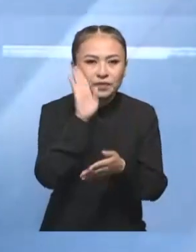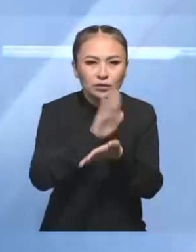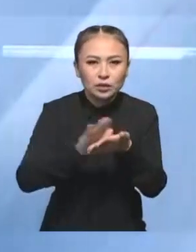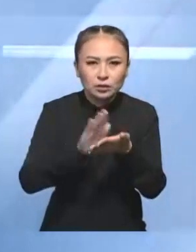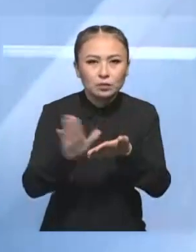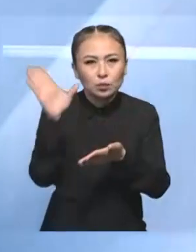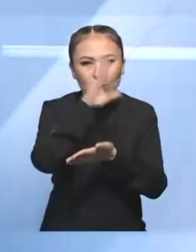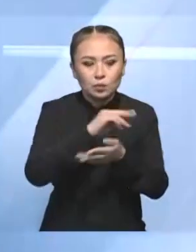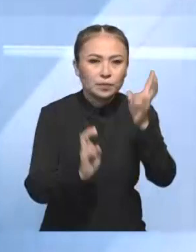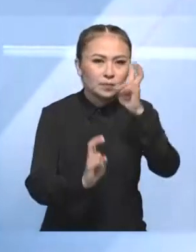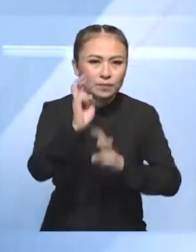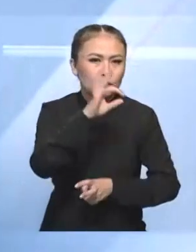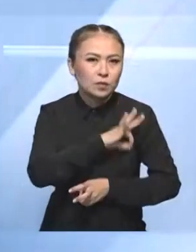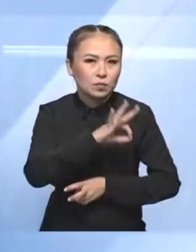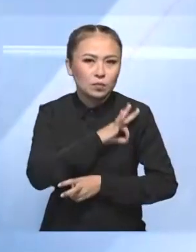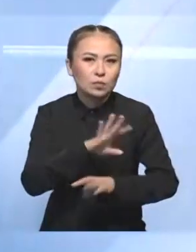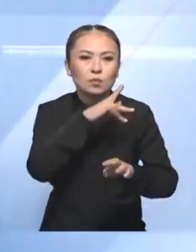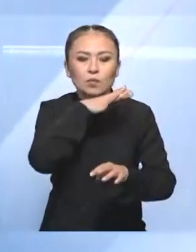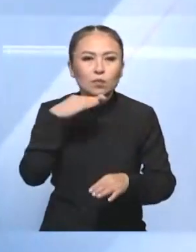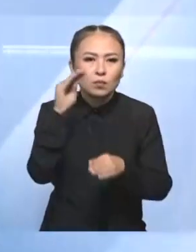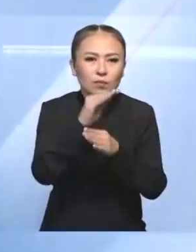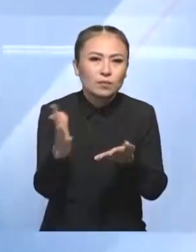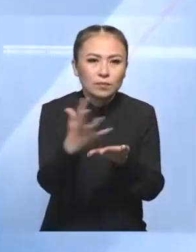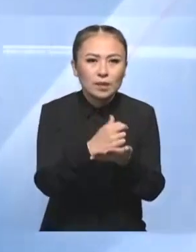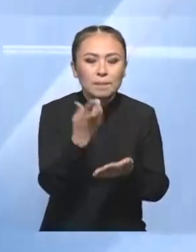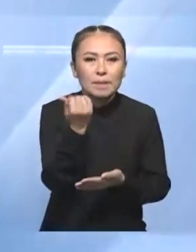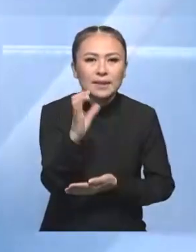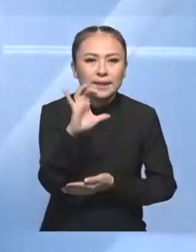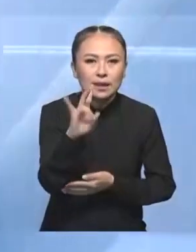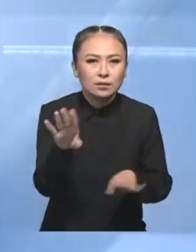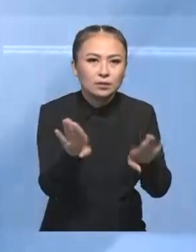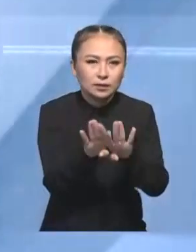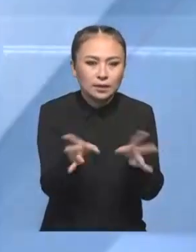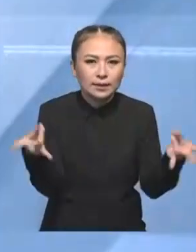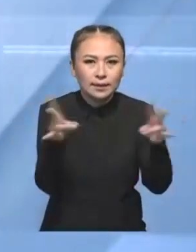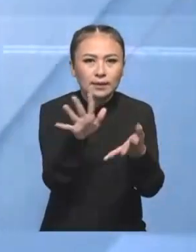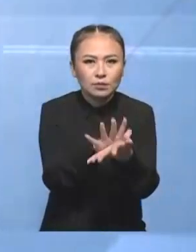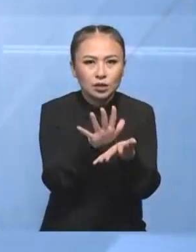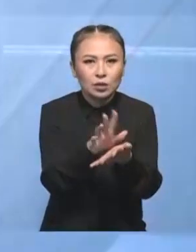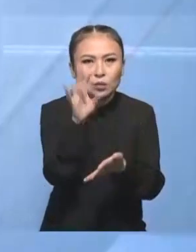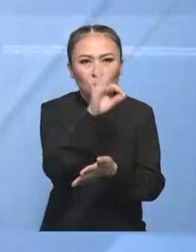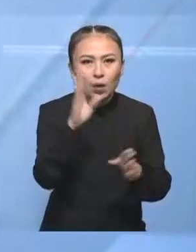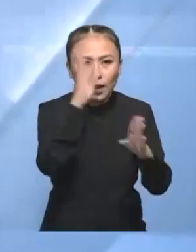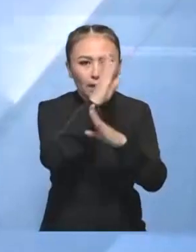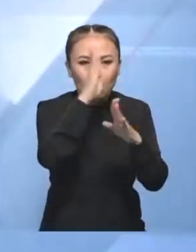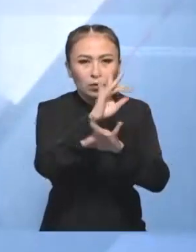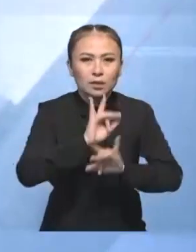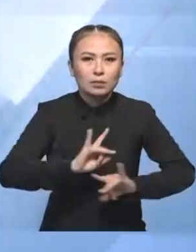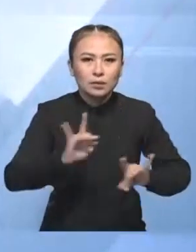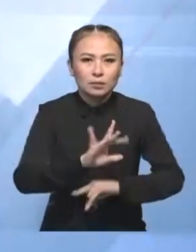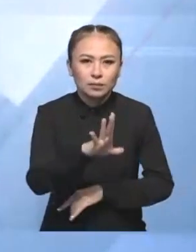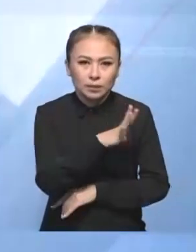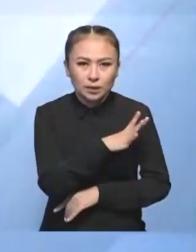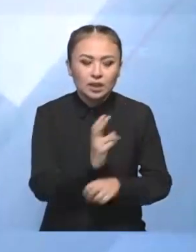тазарталады. Бұған дейін кәсіпорын пайдаланатын судың көптігі, оны жинайтын бассейннің мұнай қалдықтарымен ластанып жатқаны жөнінде экологтар